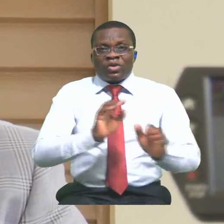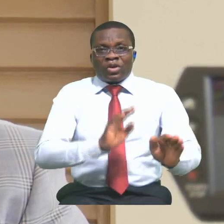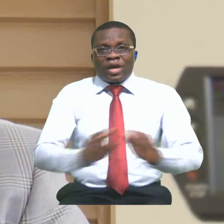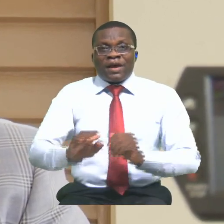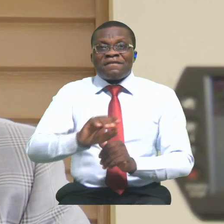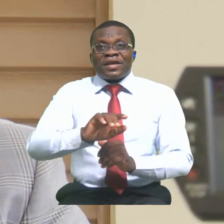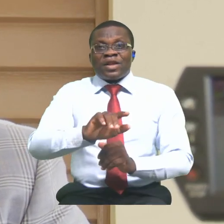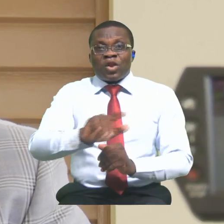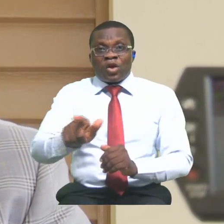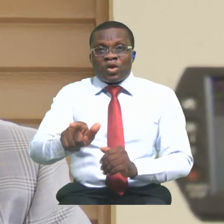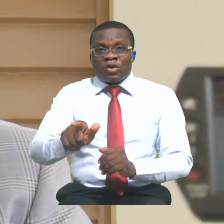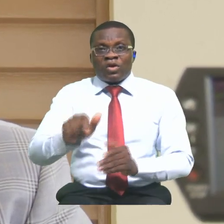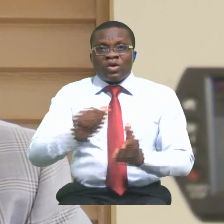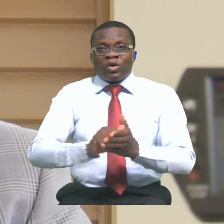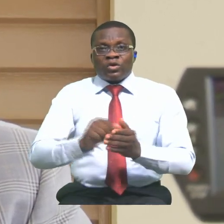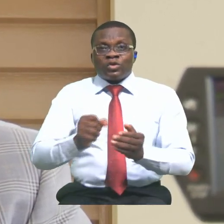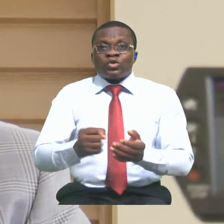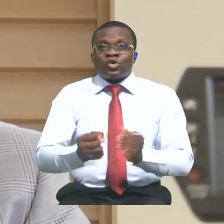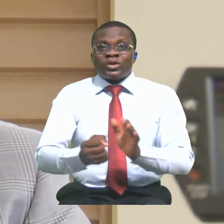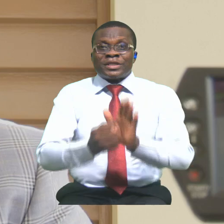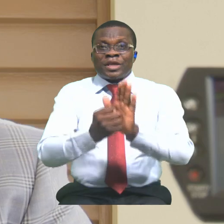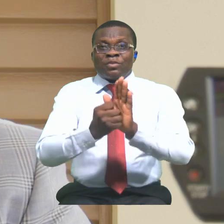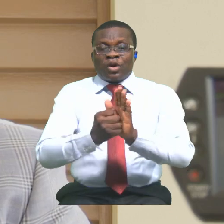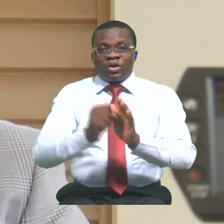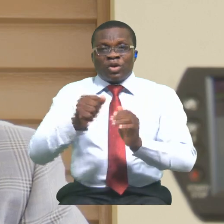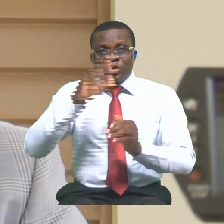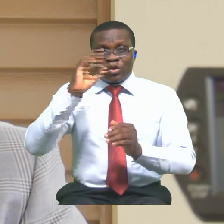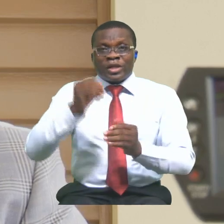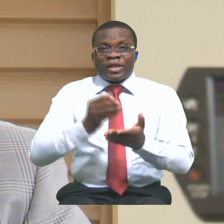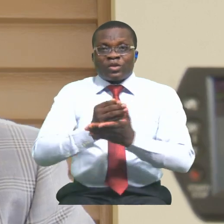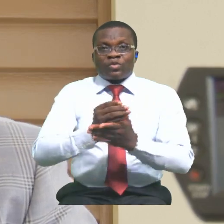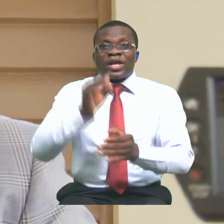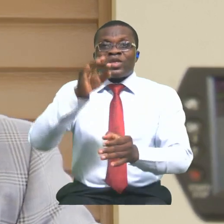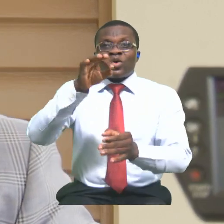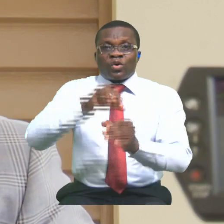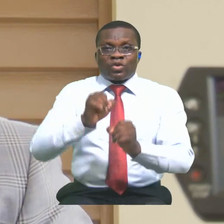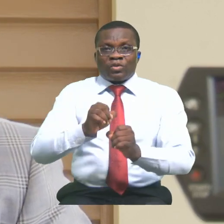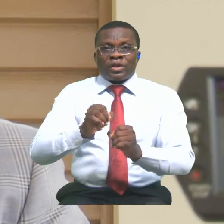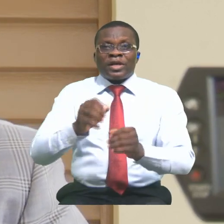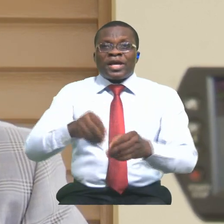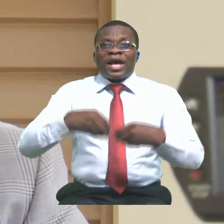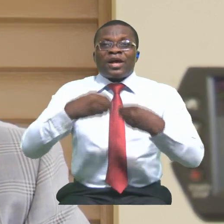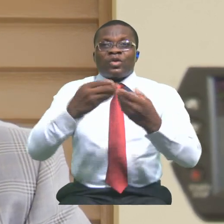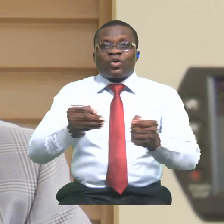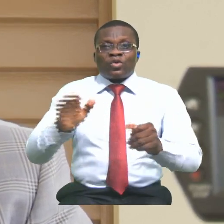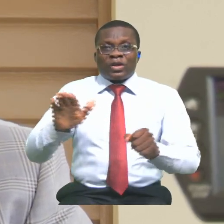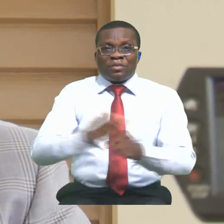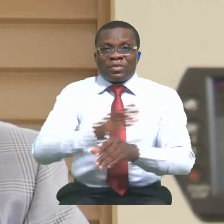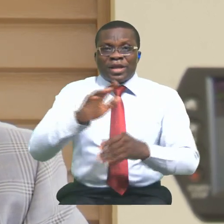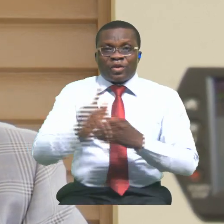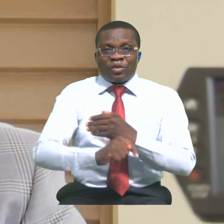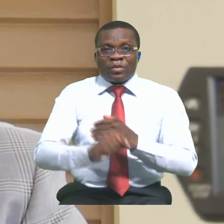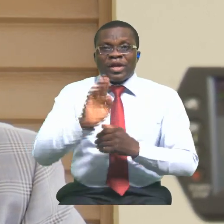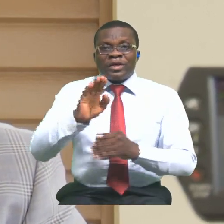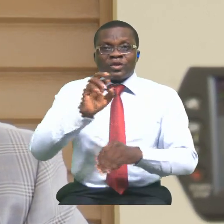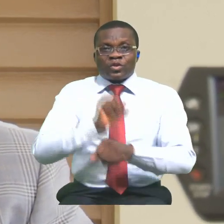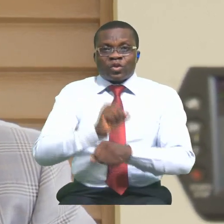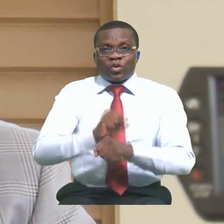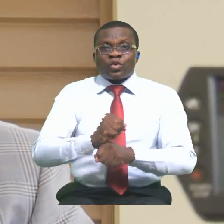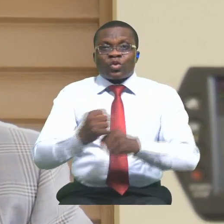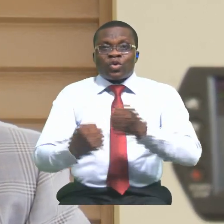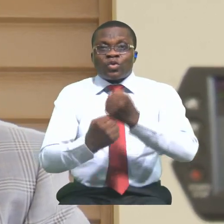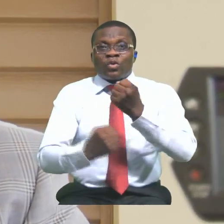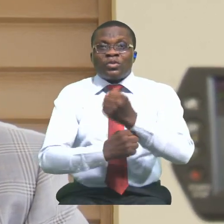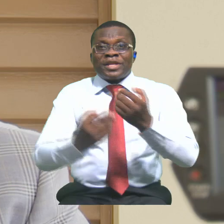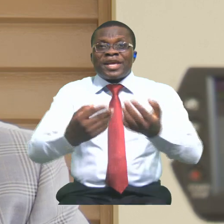leur ce symbole de l'état de droit et de contribuer à lui conférer pleinement son rôle de pilier